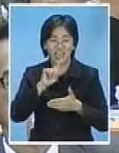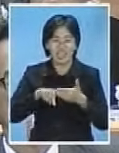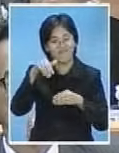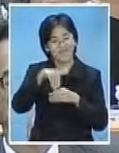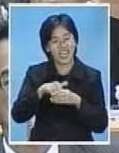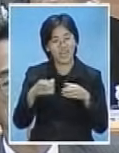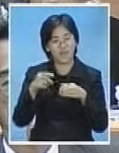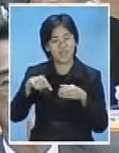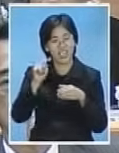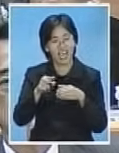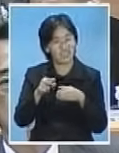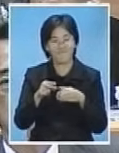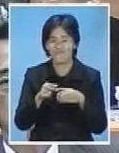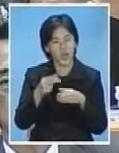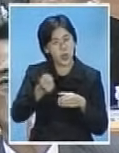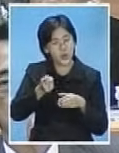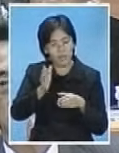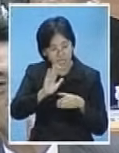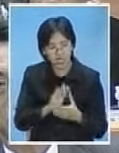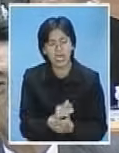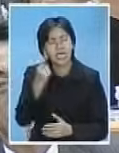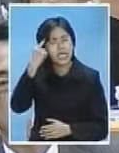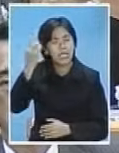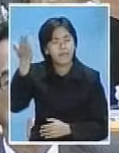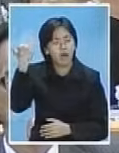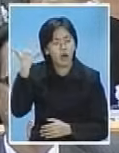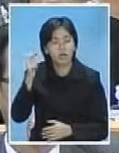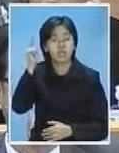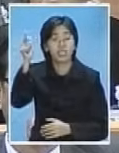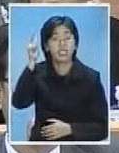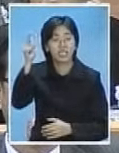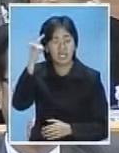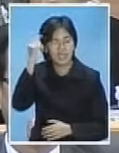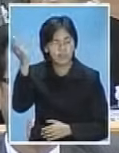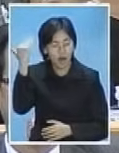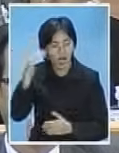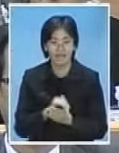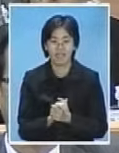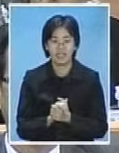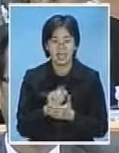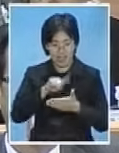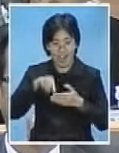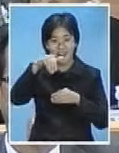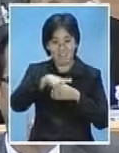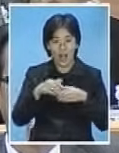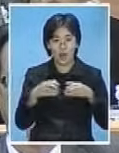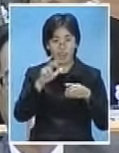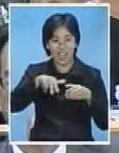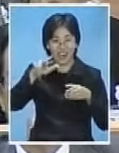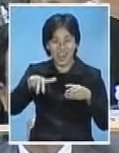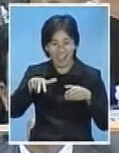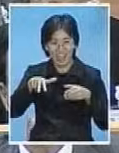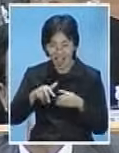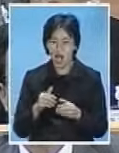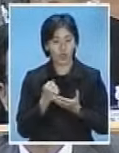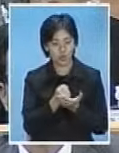อไทยหวังว่าแนวคิดในสมัยก่อนของท่านทักษิณพัฒนาเฉพาะจังหวัดที่เลือกไทยรักไทยนั้นคง